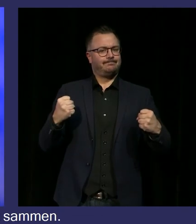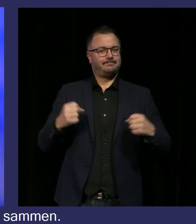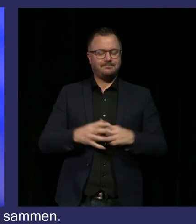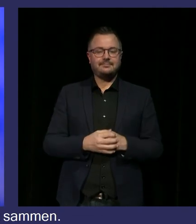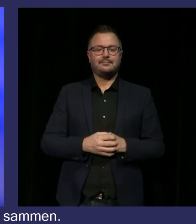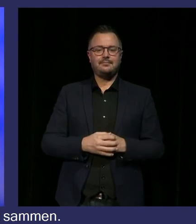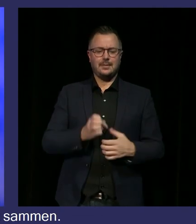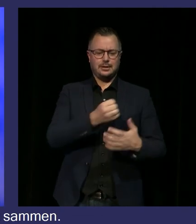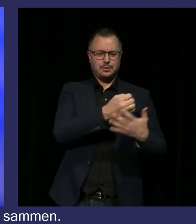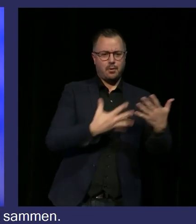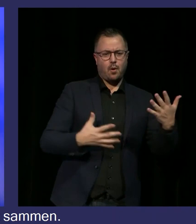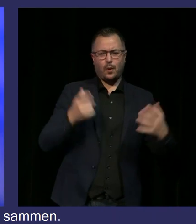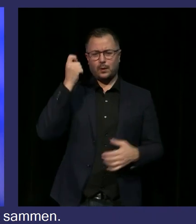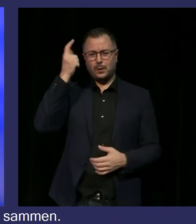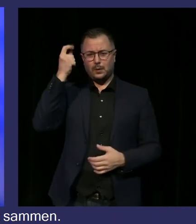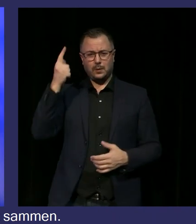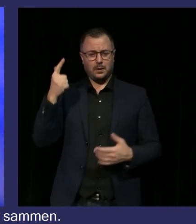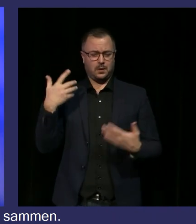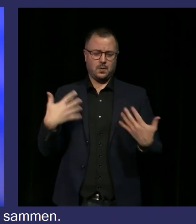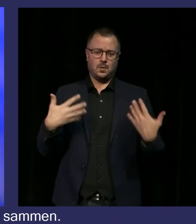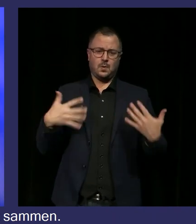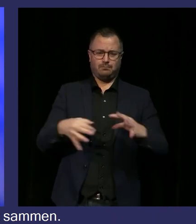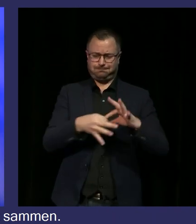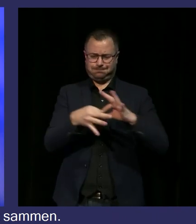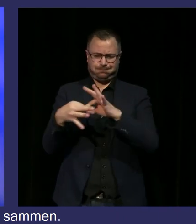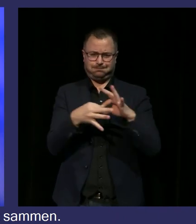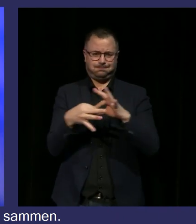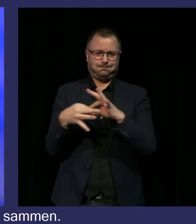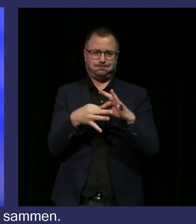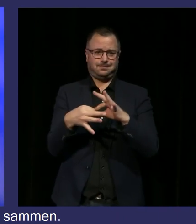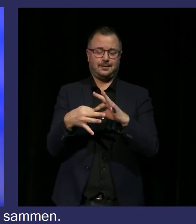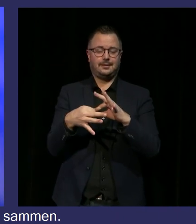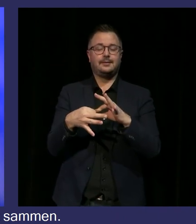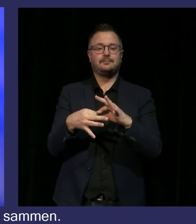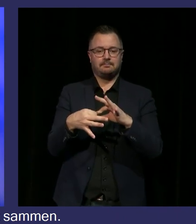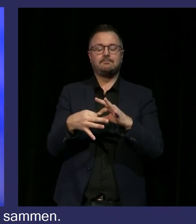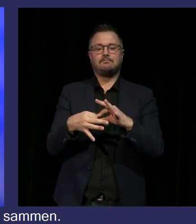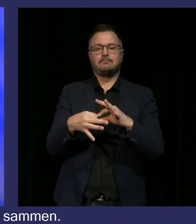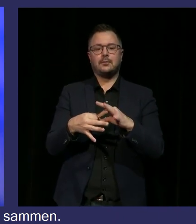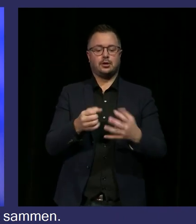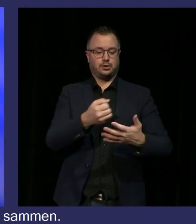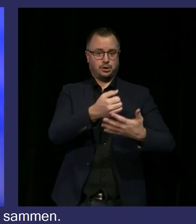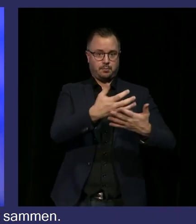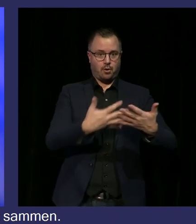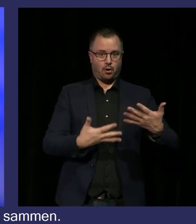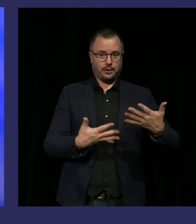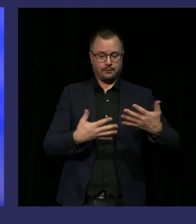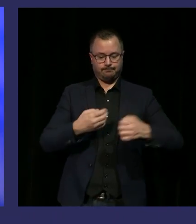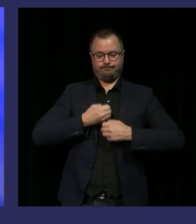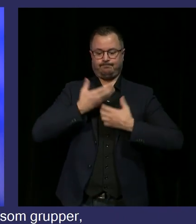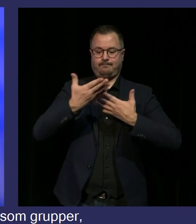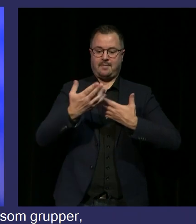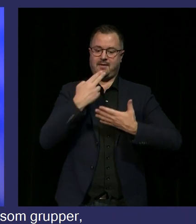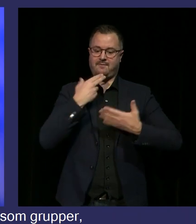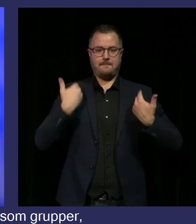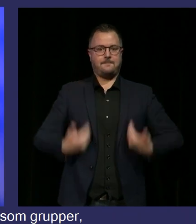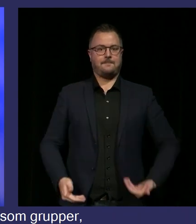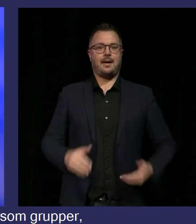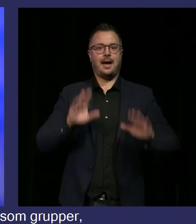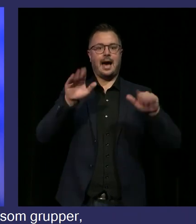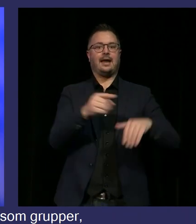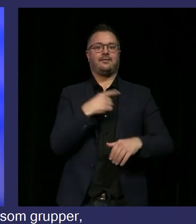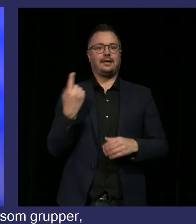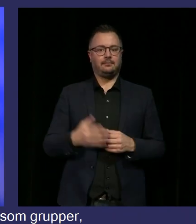Språk og kultur uløselig knyttet sammen. Det språket som uttrykker hvem vi er. Hvem vi